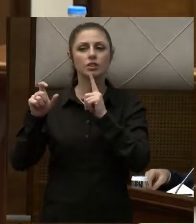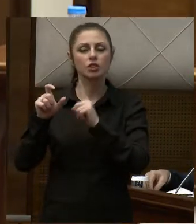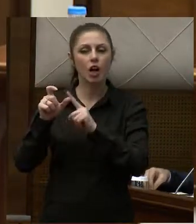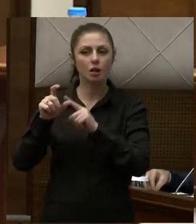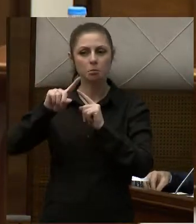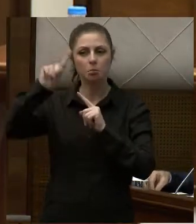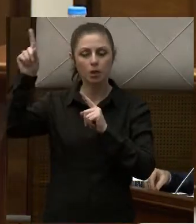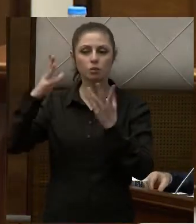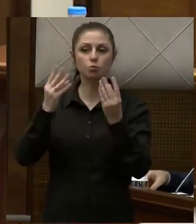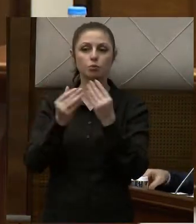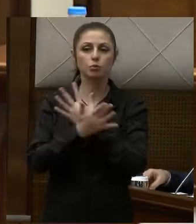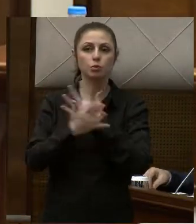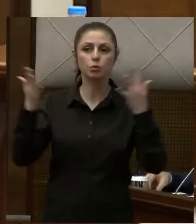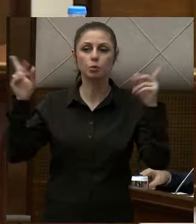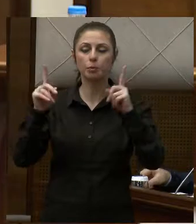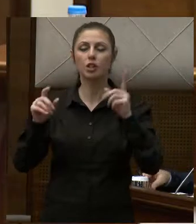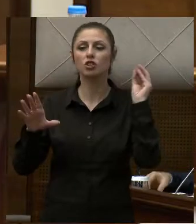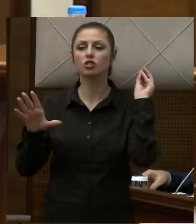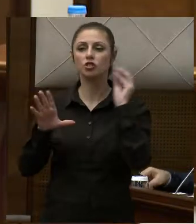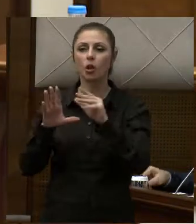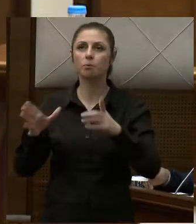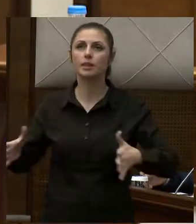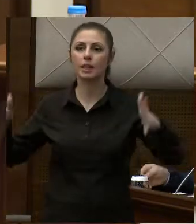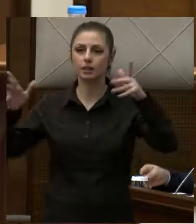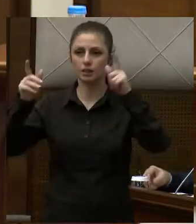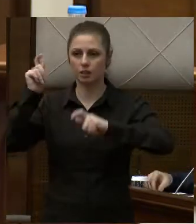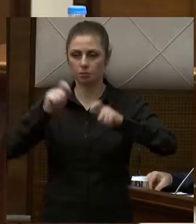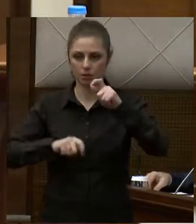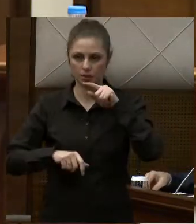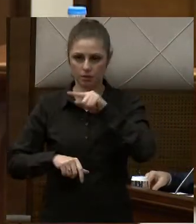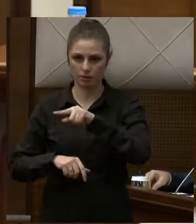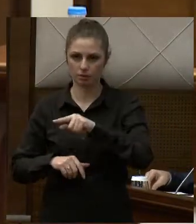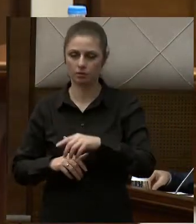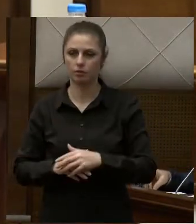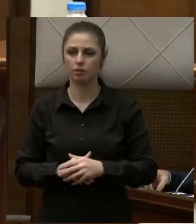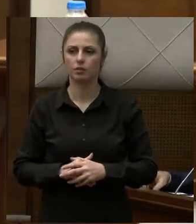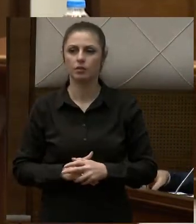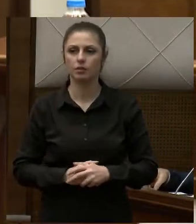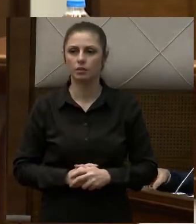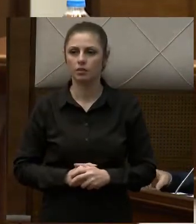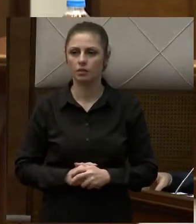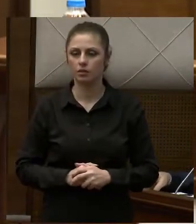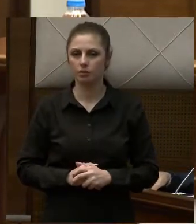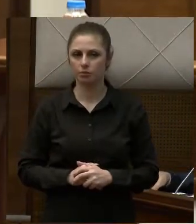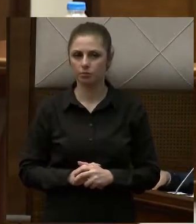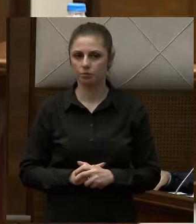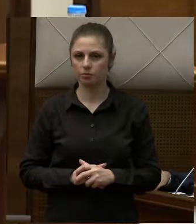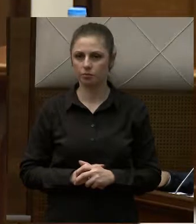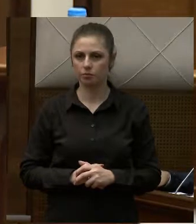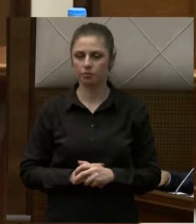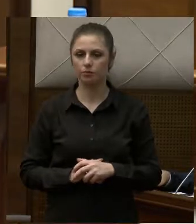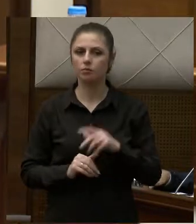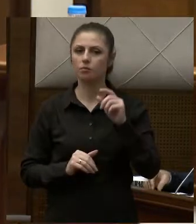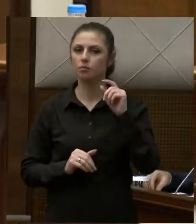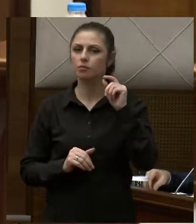Çakmaklı'ya bir çöp tesisi kuruldu. Bunun olmaması gerekiyordu. Bunun da halka, medyaya cevabını ilgili arkadaşlar versin.